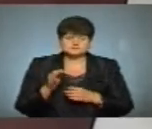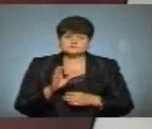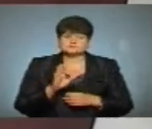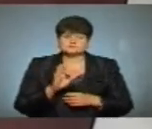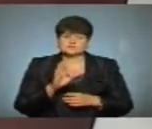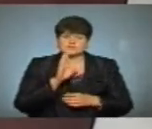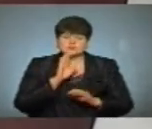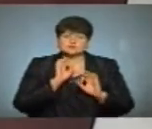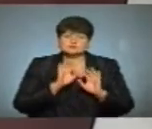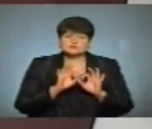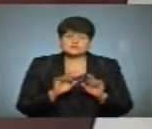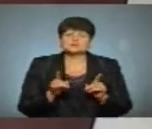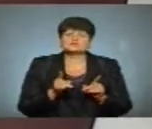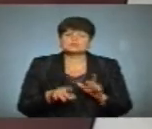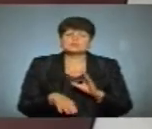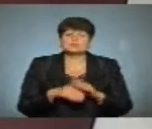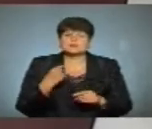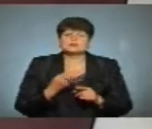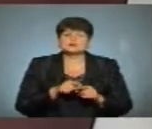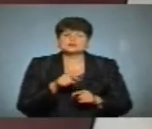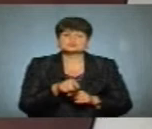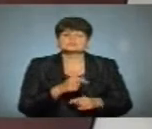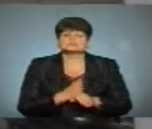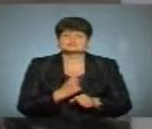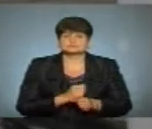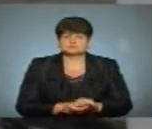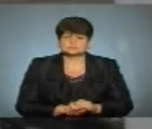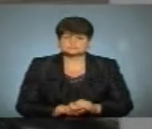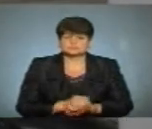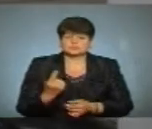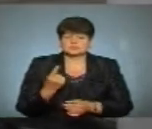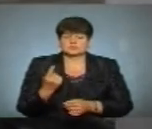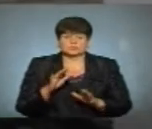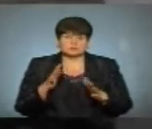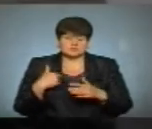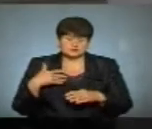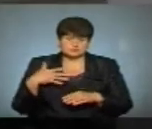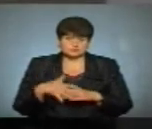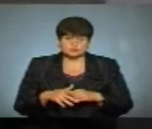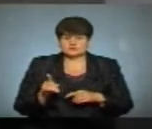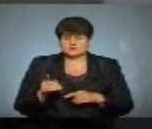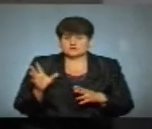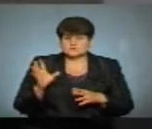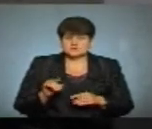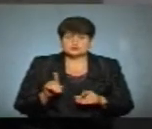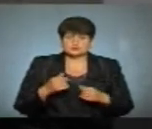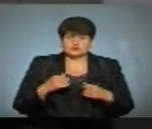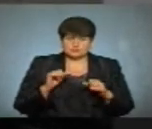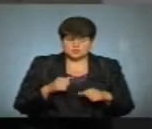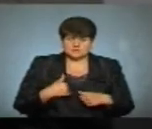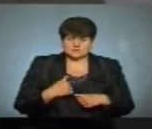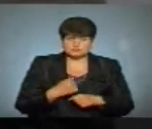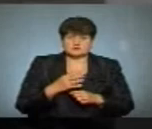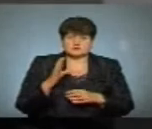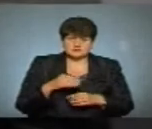офіцера жінка розповіла, чому обрала цю професію. Один прекрасний момент я зрозуміла, що я все, що могла зробити, я вже зробила.